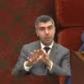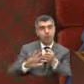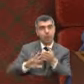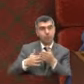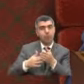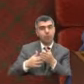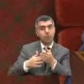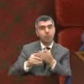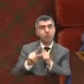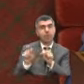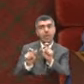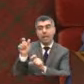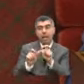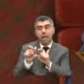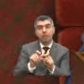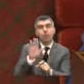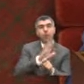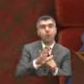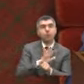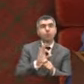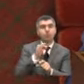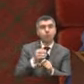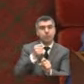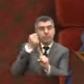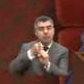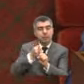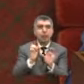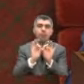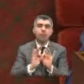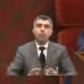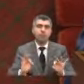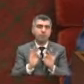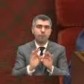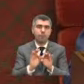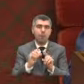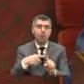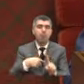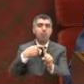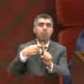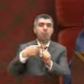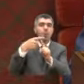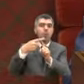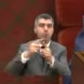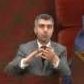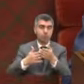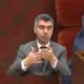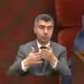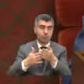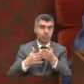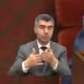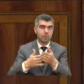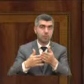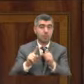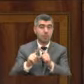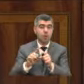كتجي للناس فكره على ان ما كاينش مجهود اضافي لتحليل هاد مثلا. كنلقاو بان